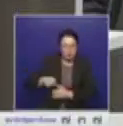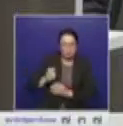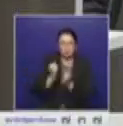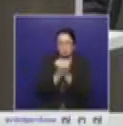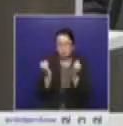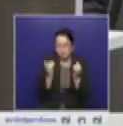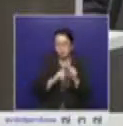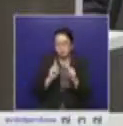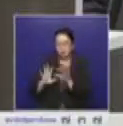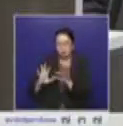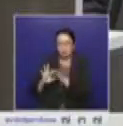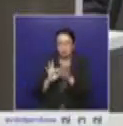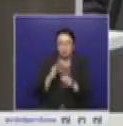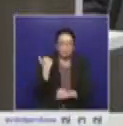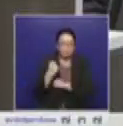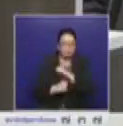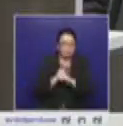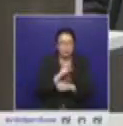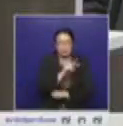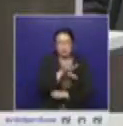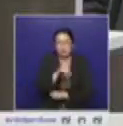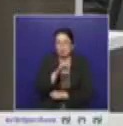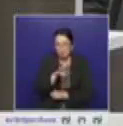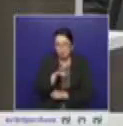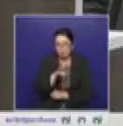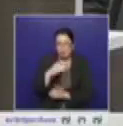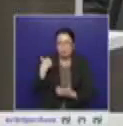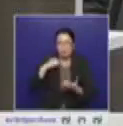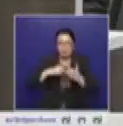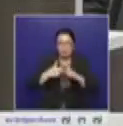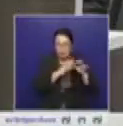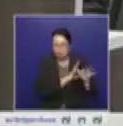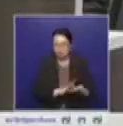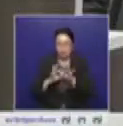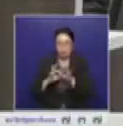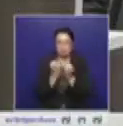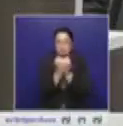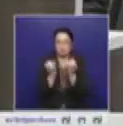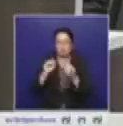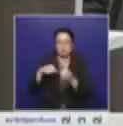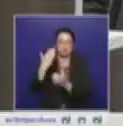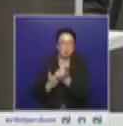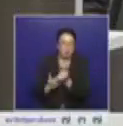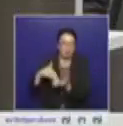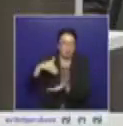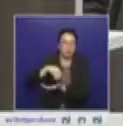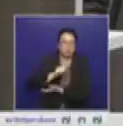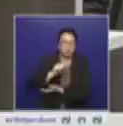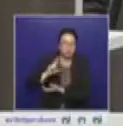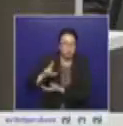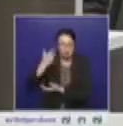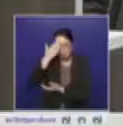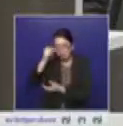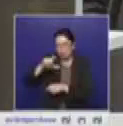อายเหร อ ถามสิคุณเอาเกียรติภูมิที่ไหนมาถามสิ ตอนที่มา